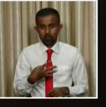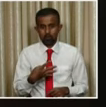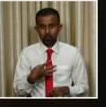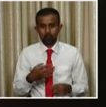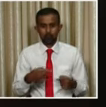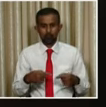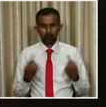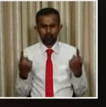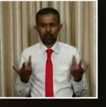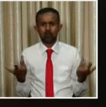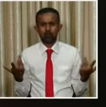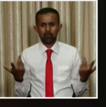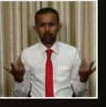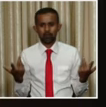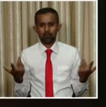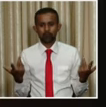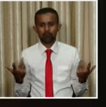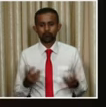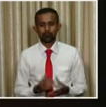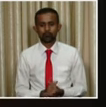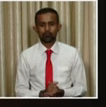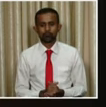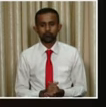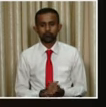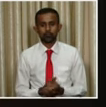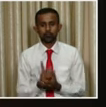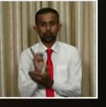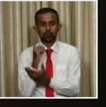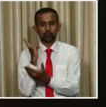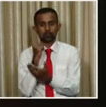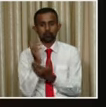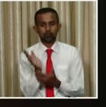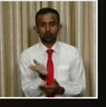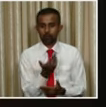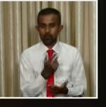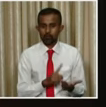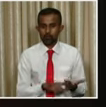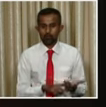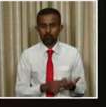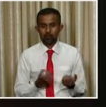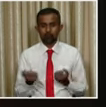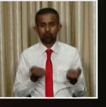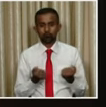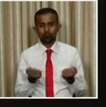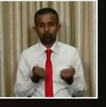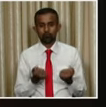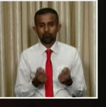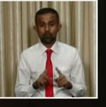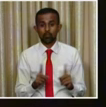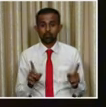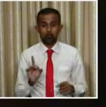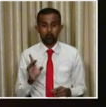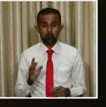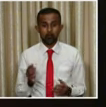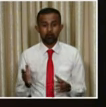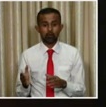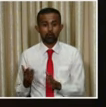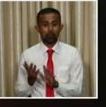කිසිදු වෙනසක් නැහැ කියලා. එතකොට අර හෙලිකොප්ටරින් වලින් යන්න වාහන 10ක් 15ක් දාගෙන